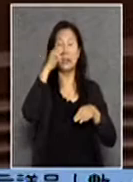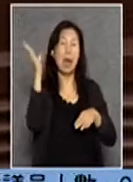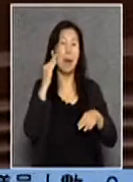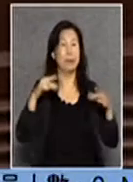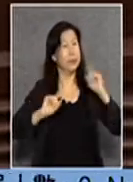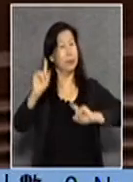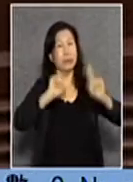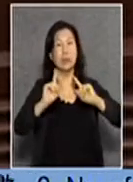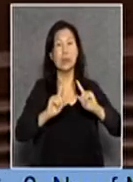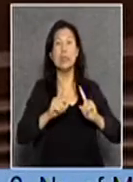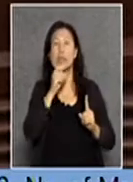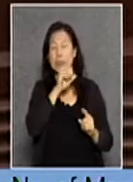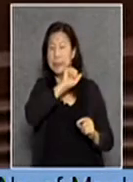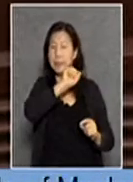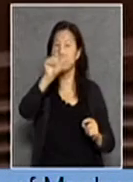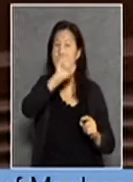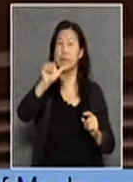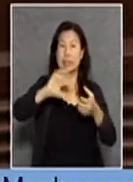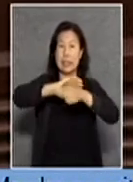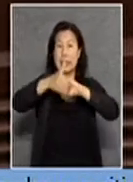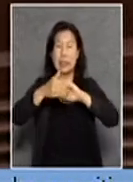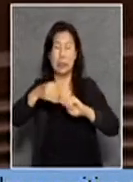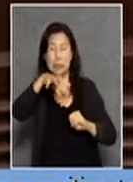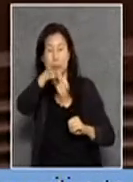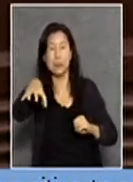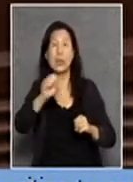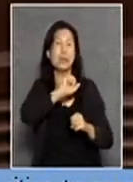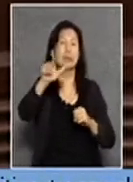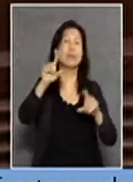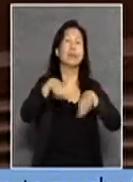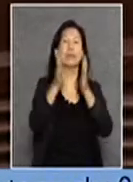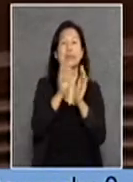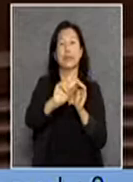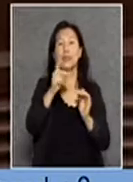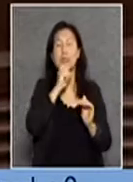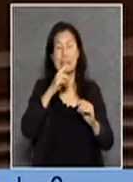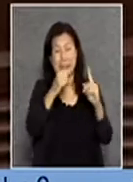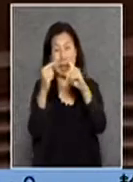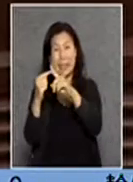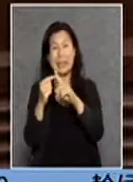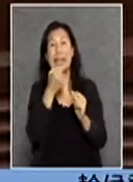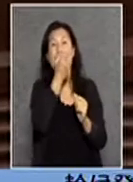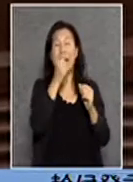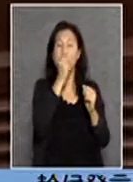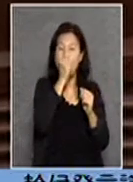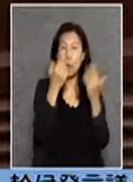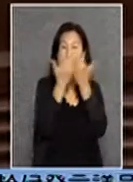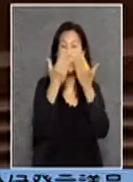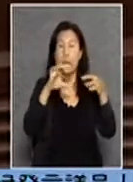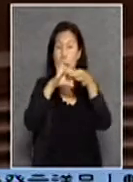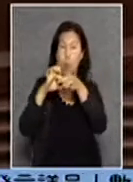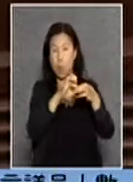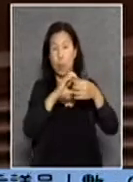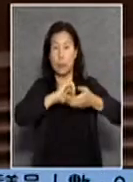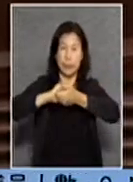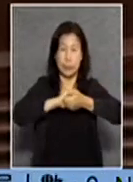自由是比得上我們世界上最發達的地區。我們和大眾傳媒之間的關係其實是一個非常互動的關係，我們從政